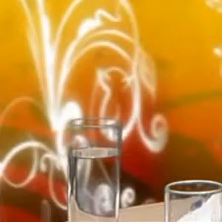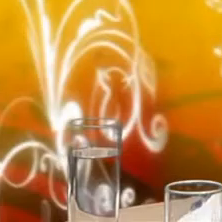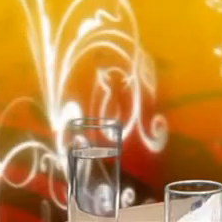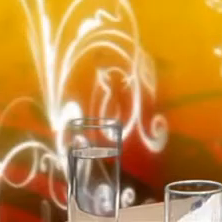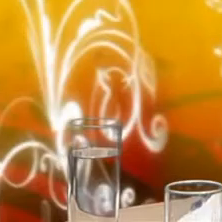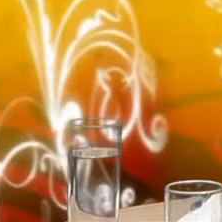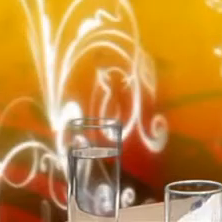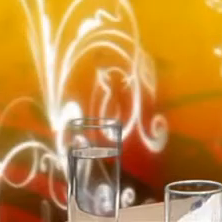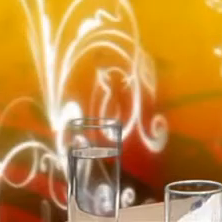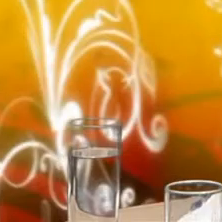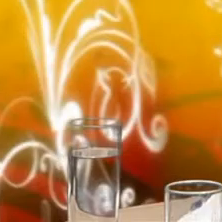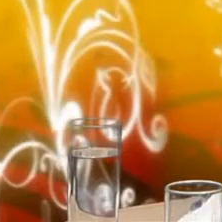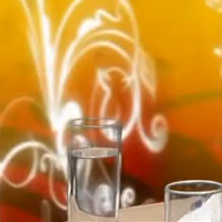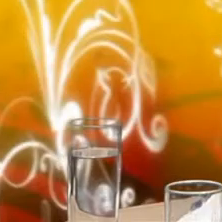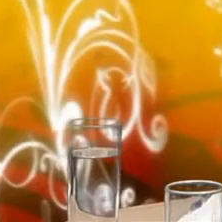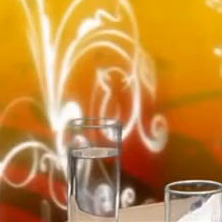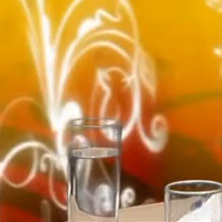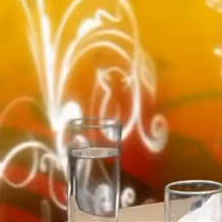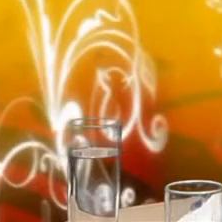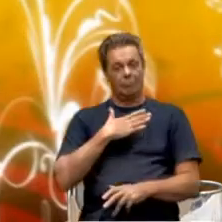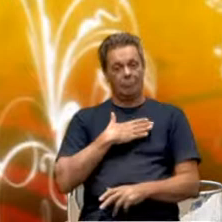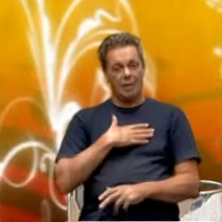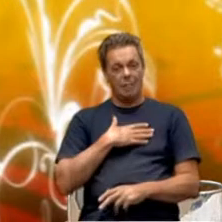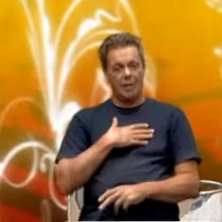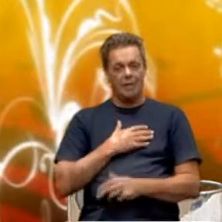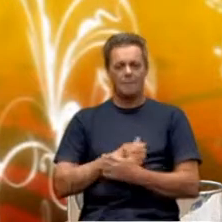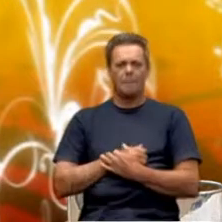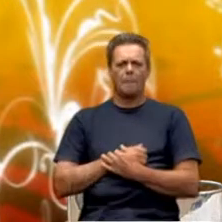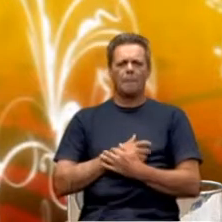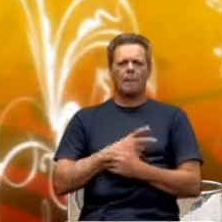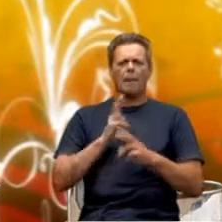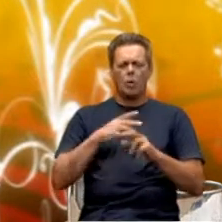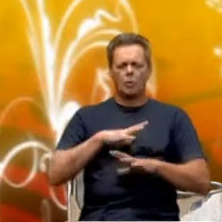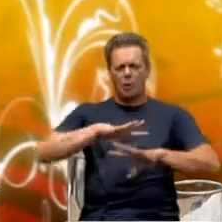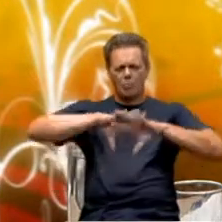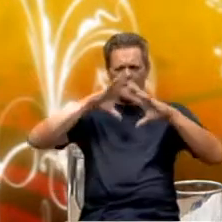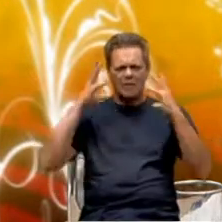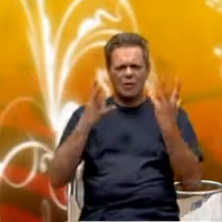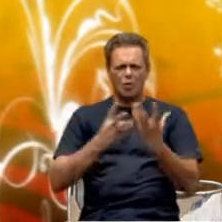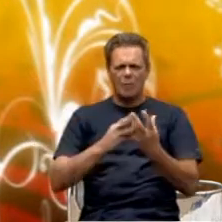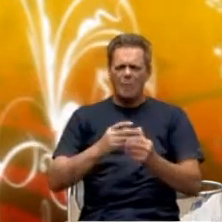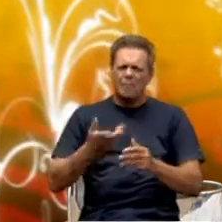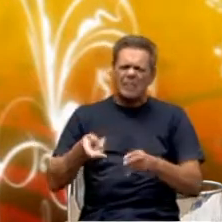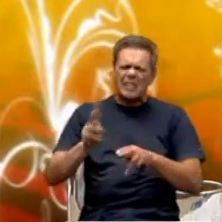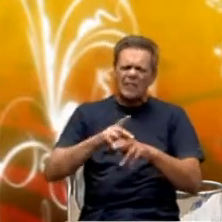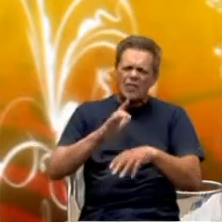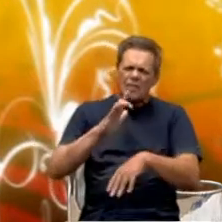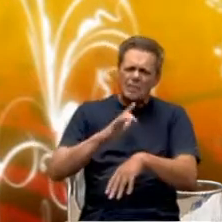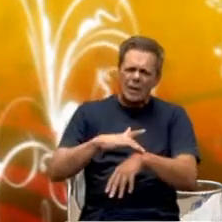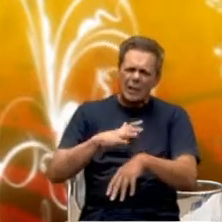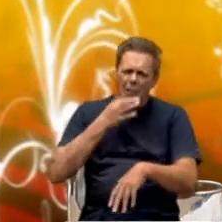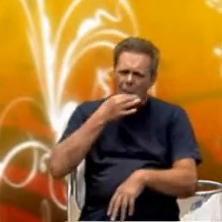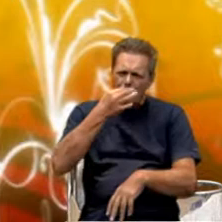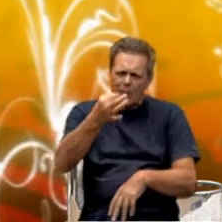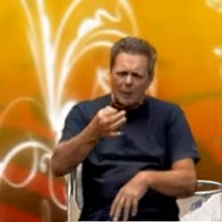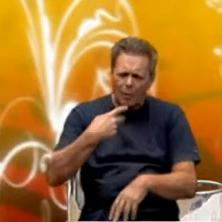A možemo i mi. Naravno. Jel tako? Tako. A možemo i svi mi, dragi gledatelji, da se više senzibilizirate, da upitate,